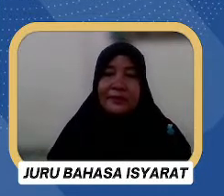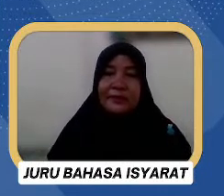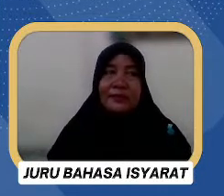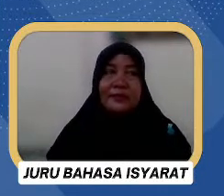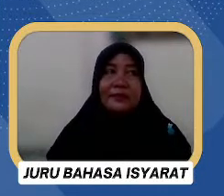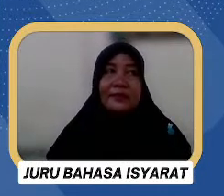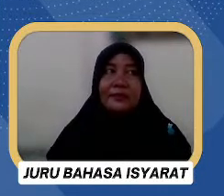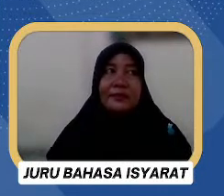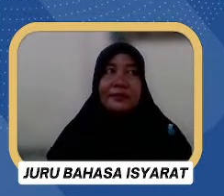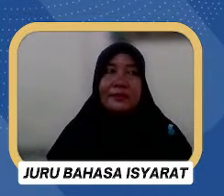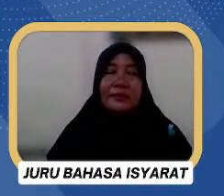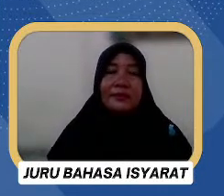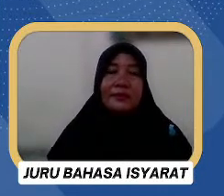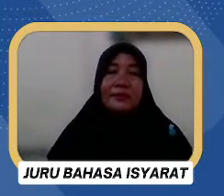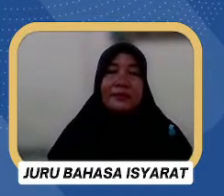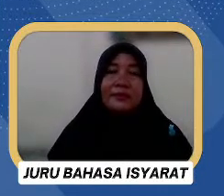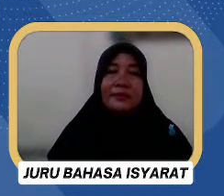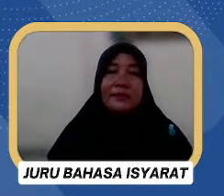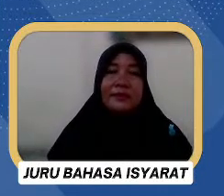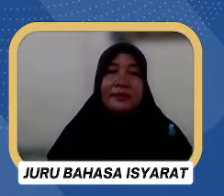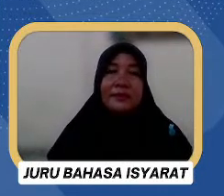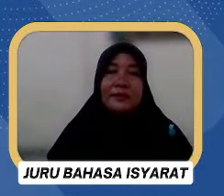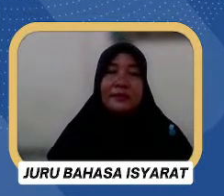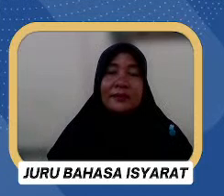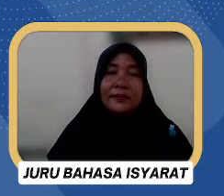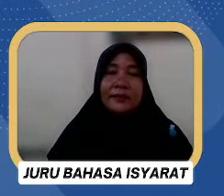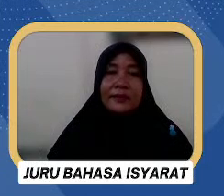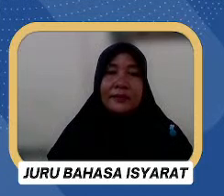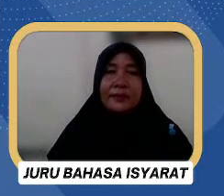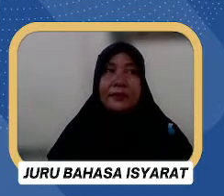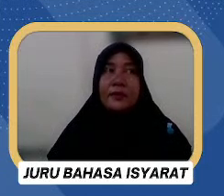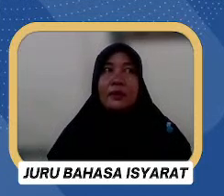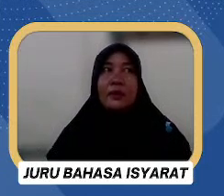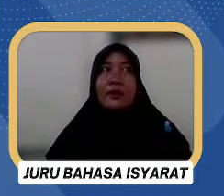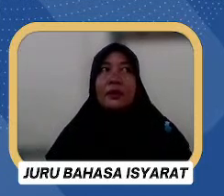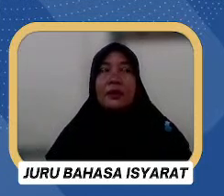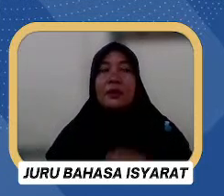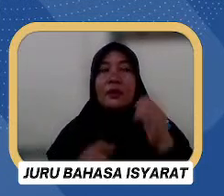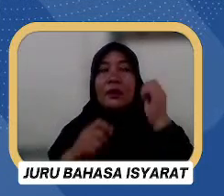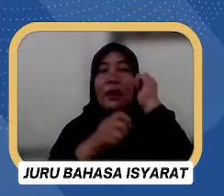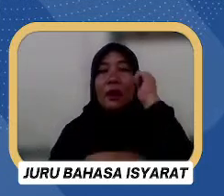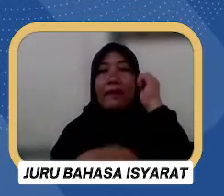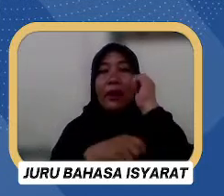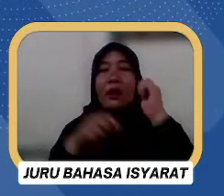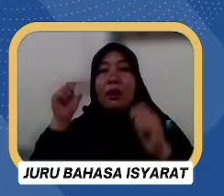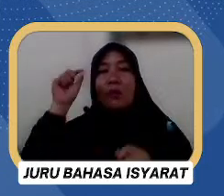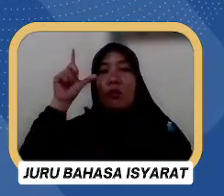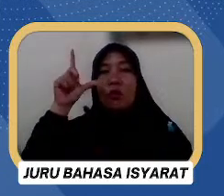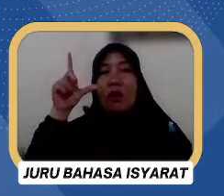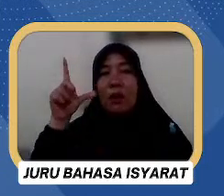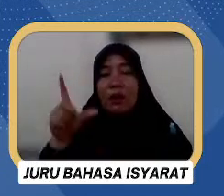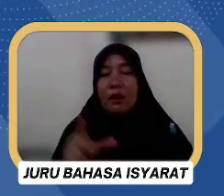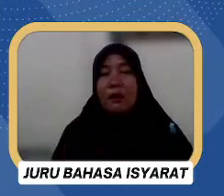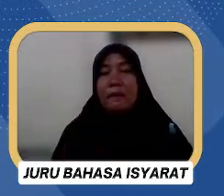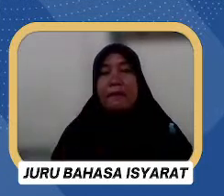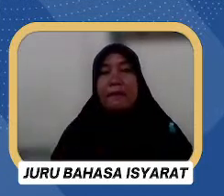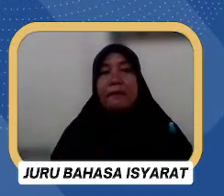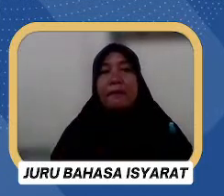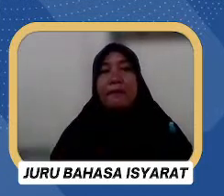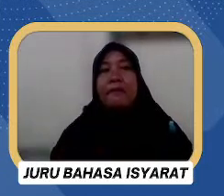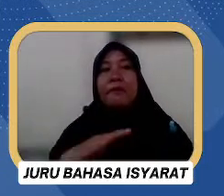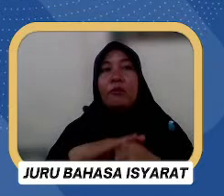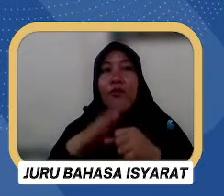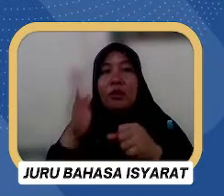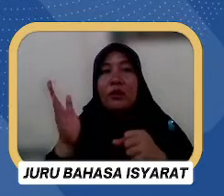mengaktifkan kameranya terlebih dahulu ya. Jadi nanti pas saya panggil, kita sudah bisa saling sapa-menyapa.